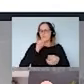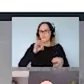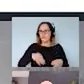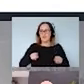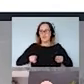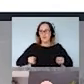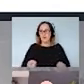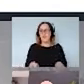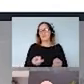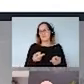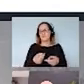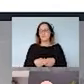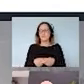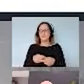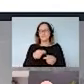organizacji,